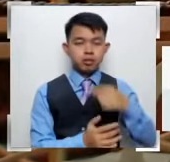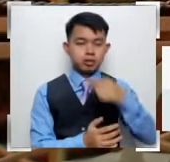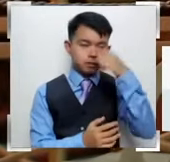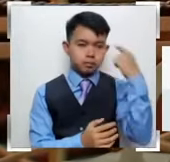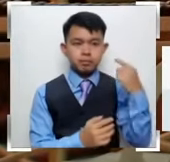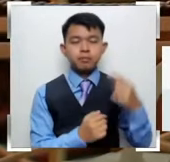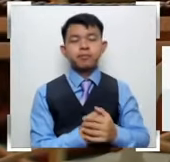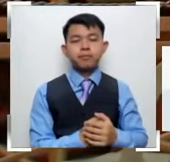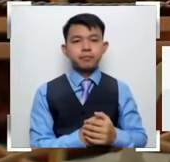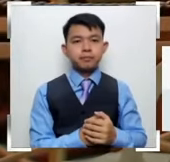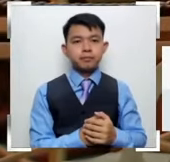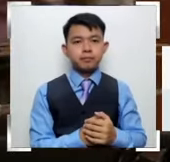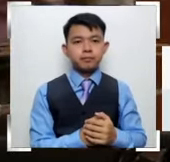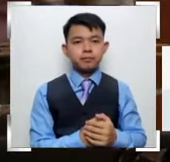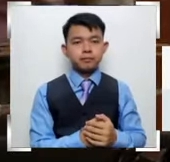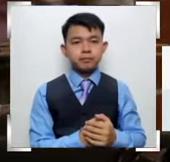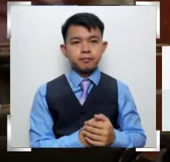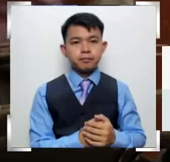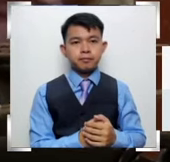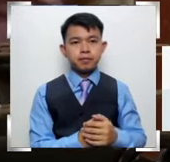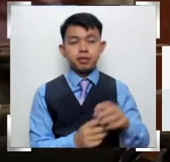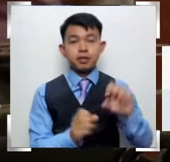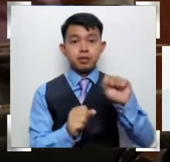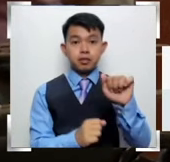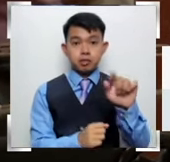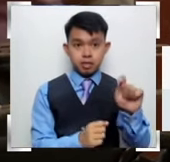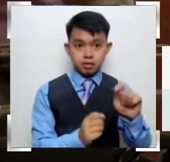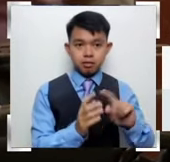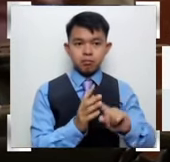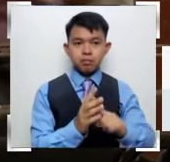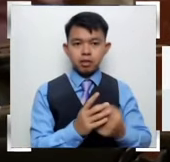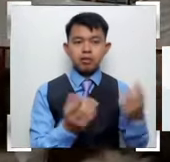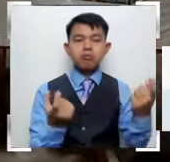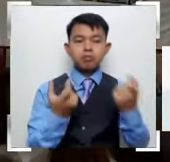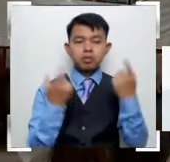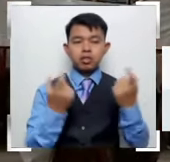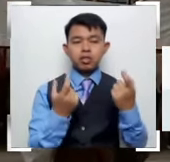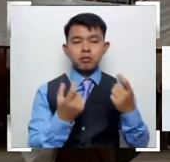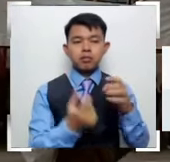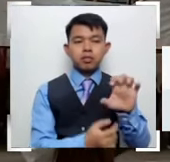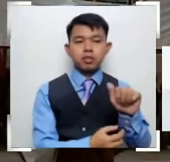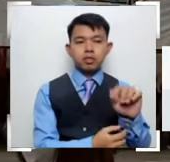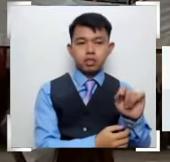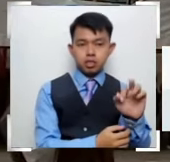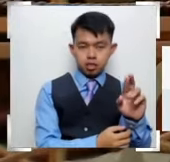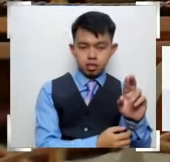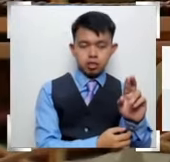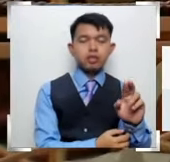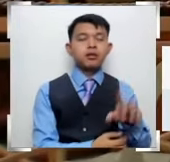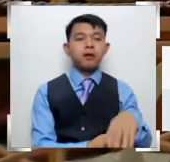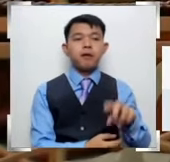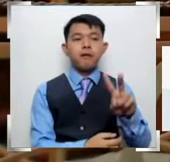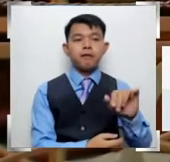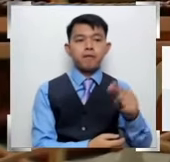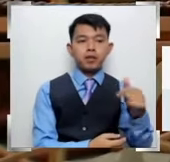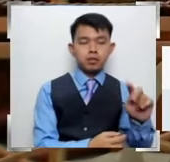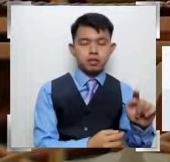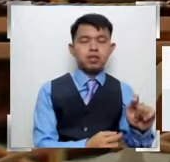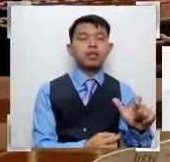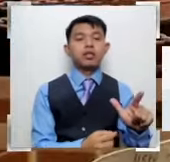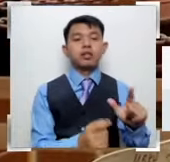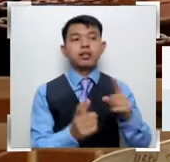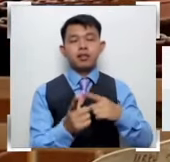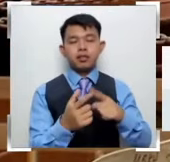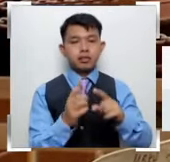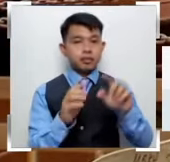Gloria, ipagdiriwang ang Easter Vigil at balik na sa Hourly Mass pagsapit ng Linggo ng Pagkabuhay. Nakikipagtulungan na ang